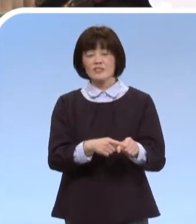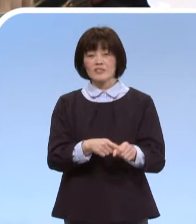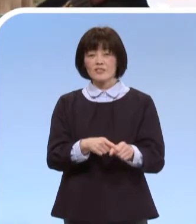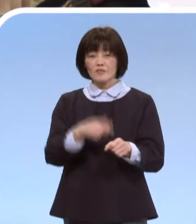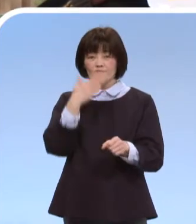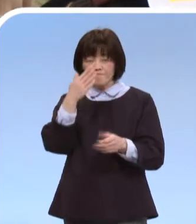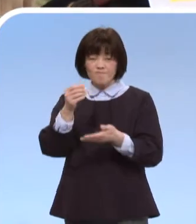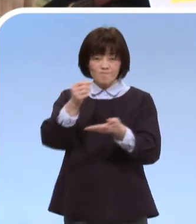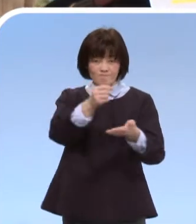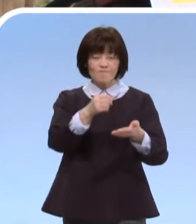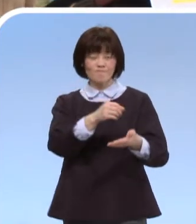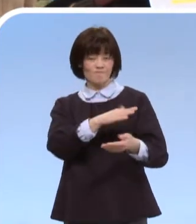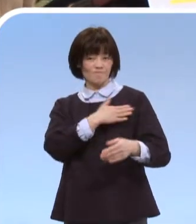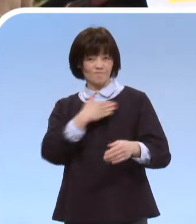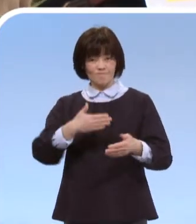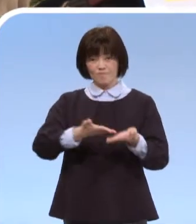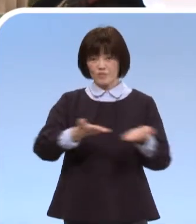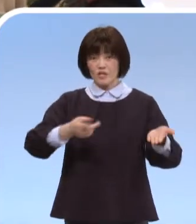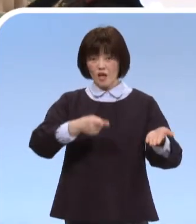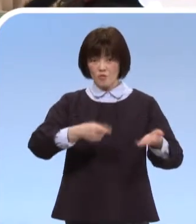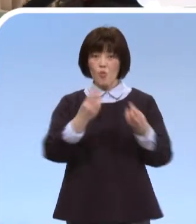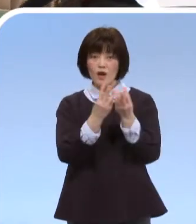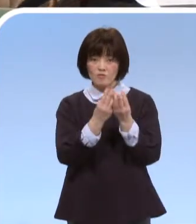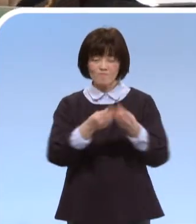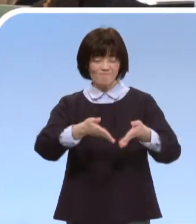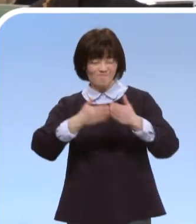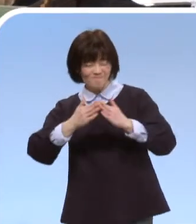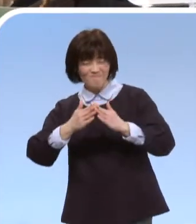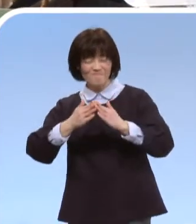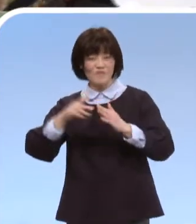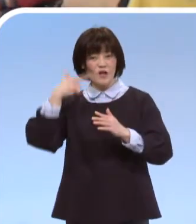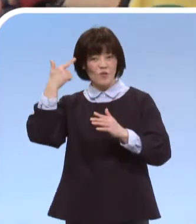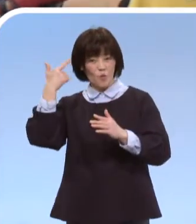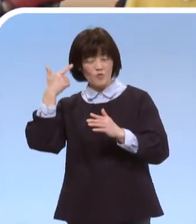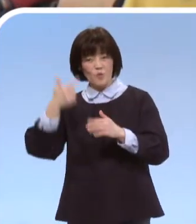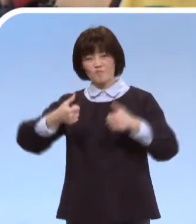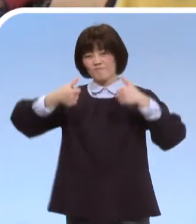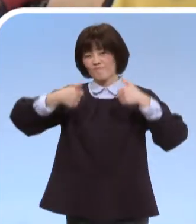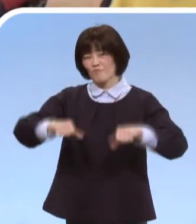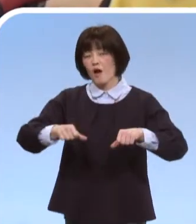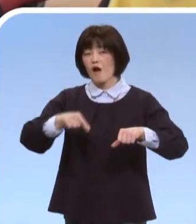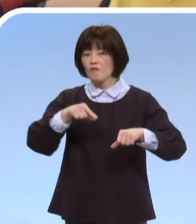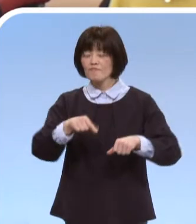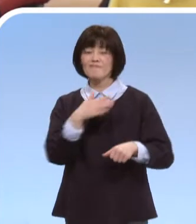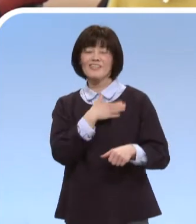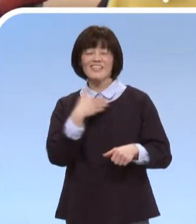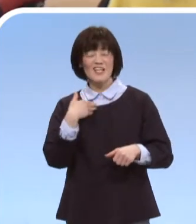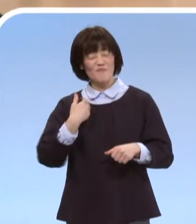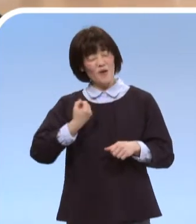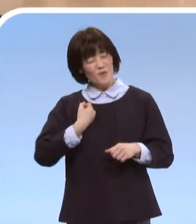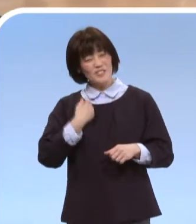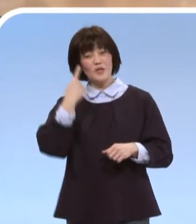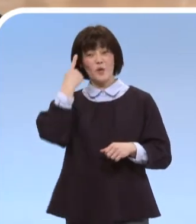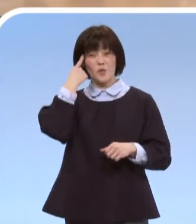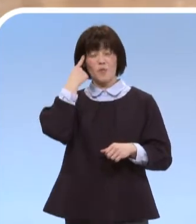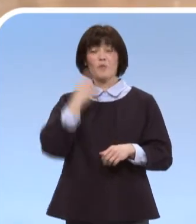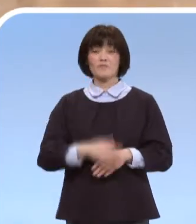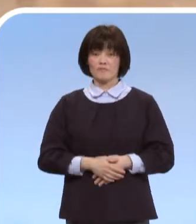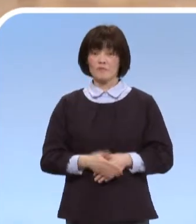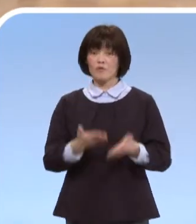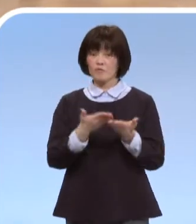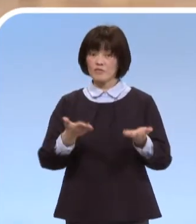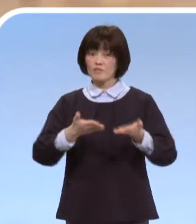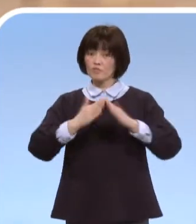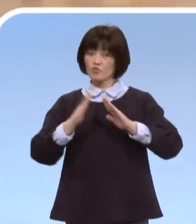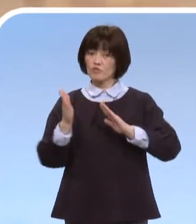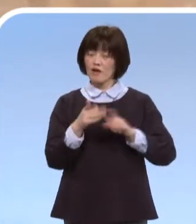数っていう形でロンドンに追いついたらすごく面白いなというふうに思ってます。 清田さんと一緒にフクルを立